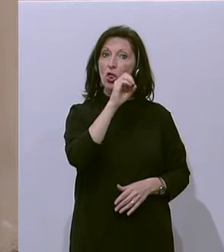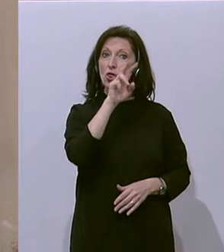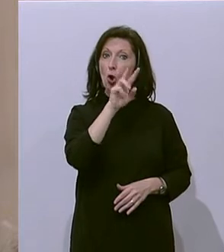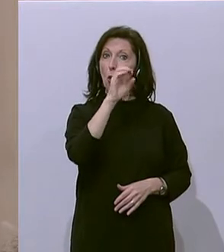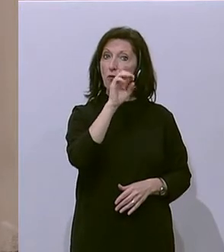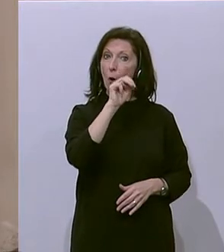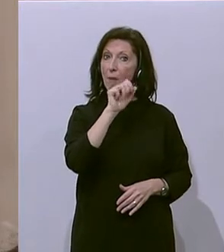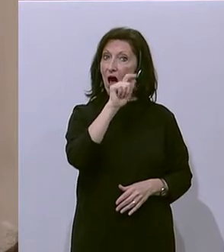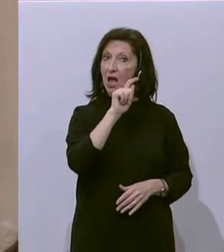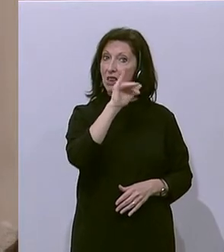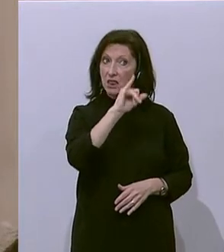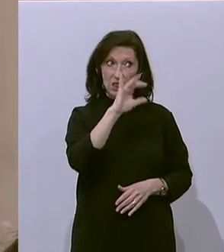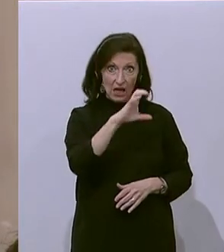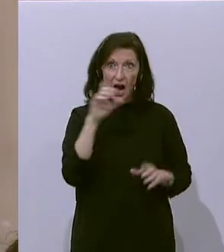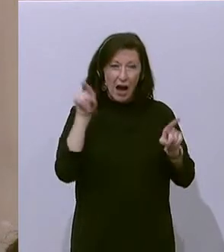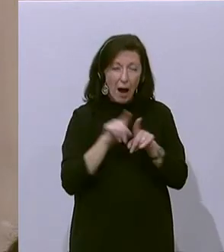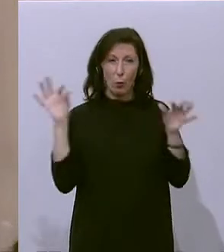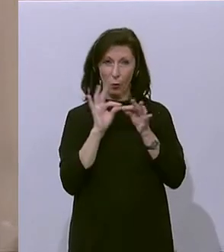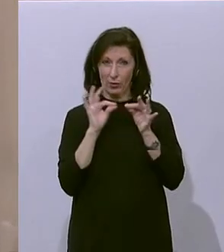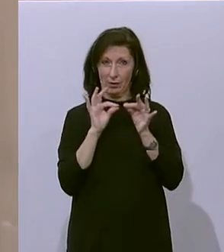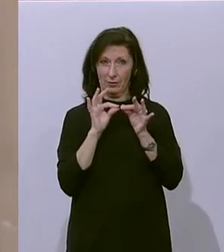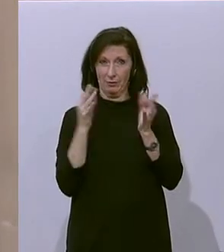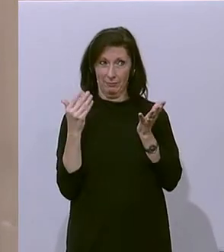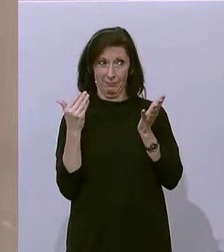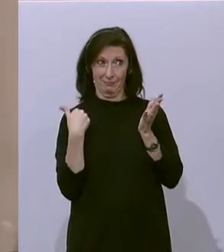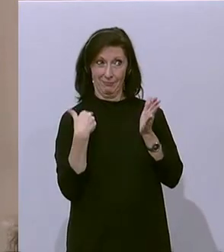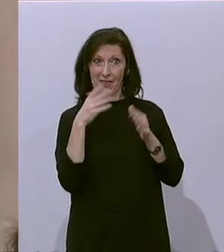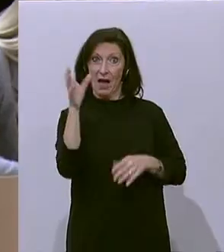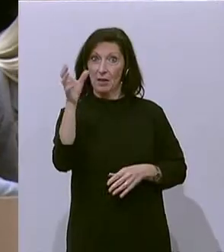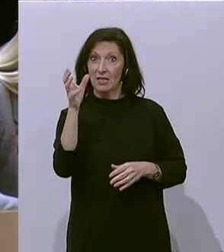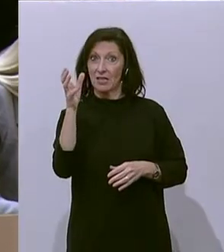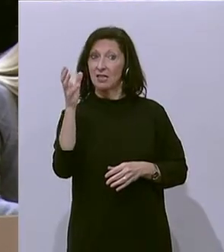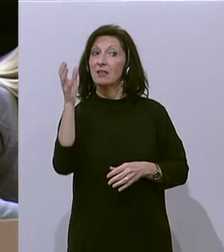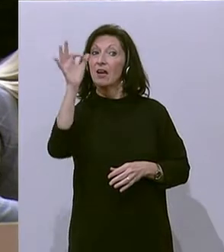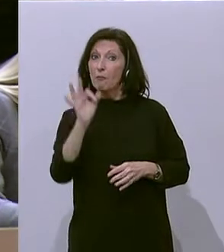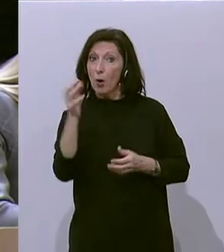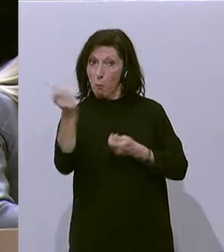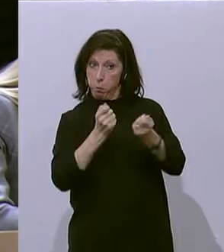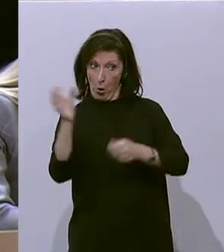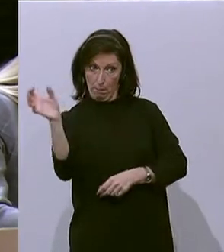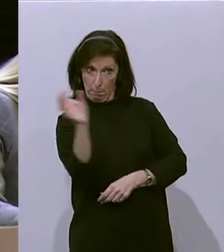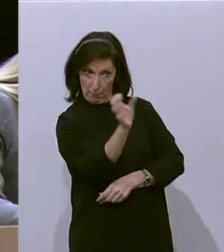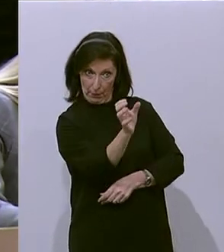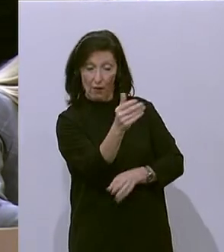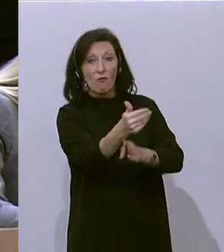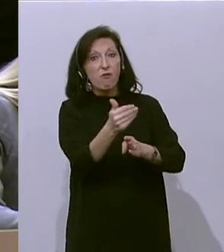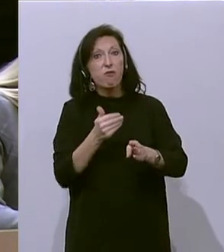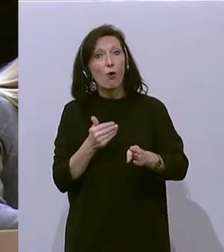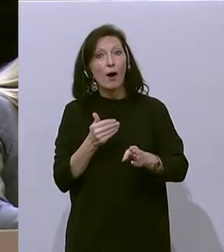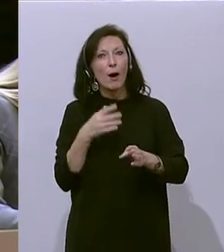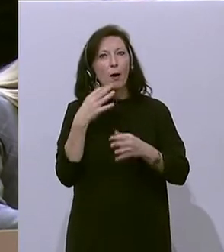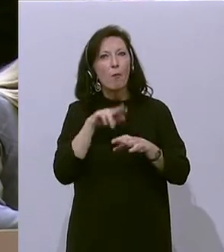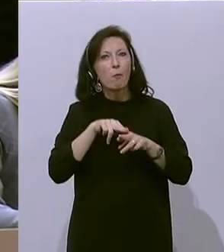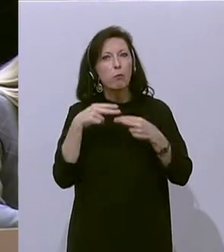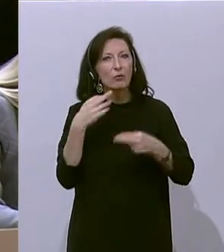vor der Bestellung des FPÖ-Politikers zum Kasach-Vorstand ein Gespräch im Bundeskanzleramt